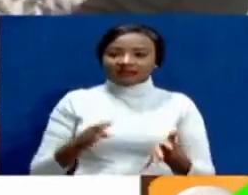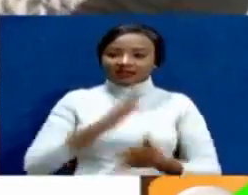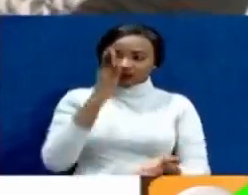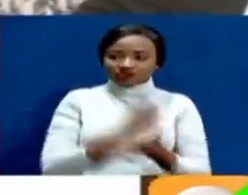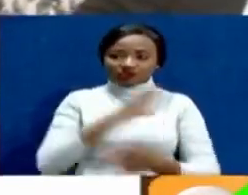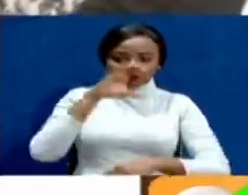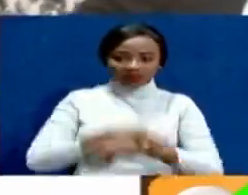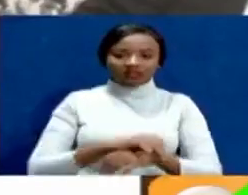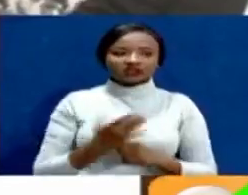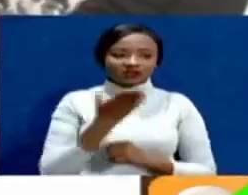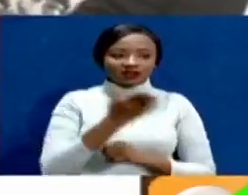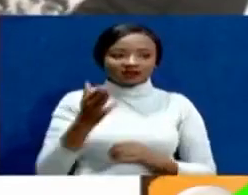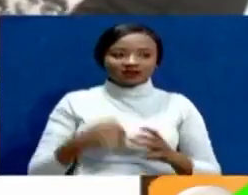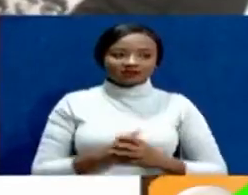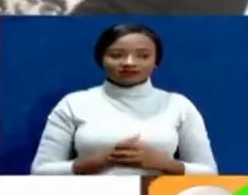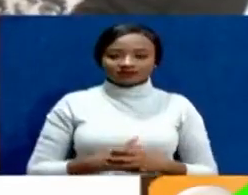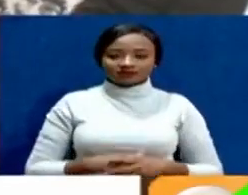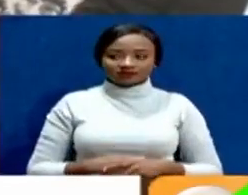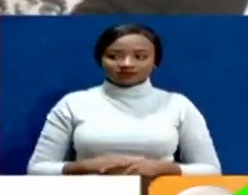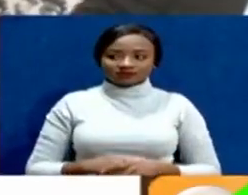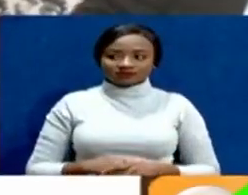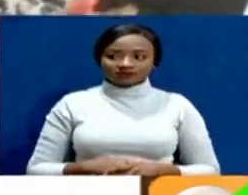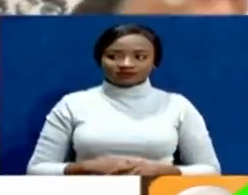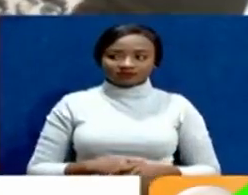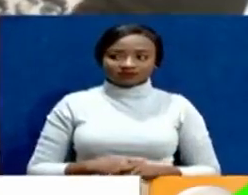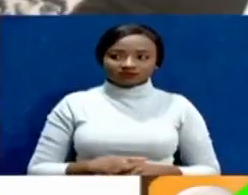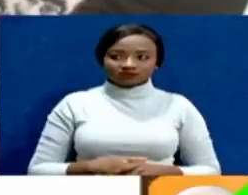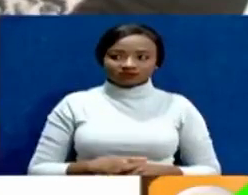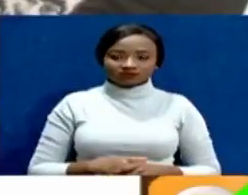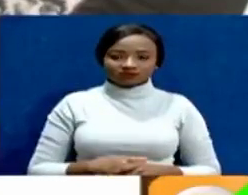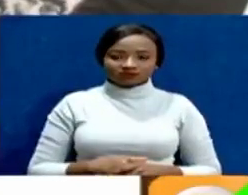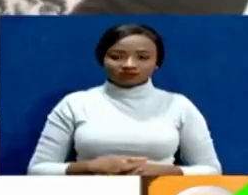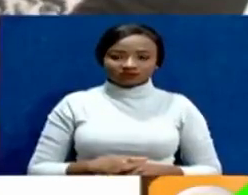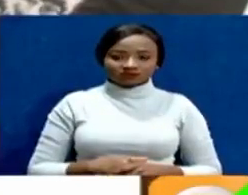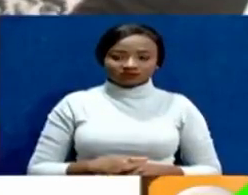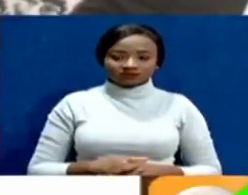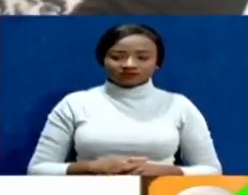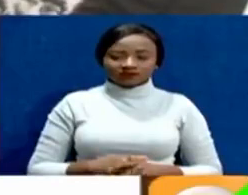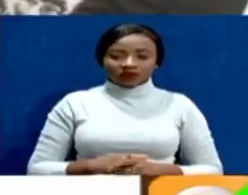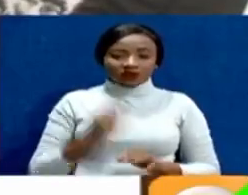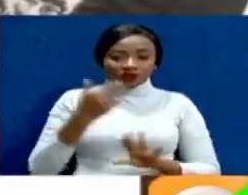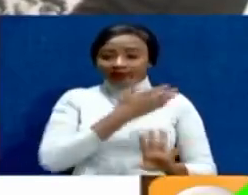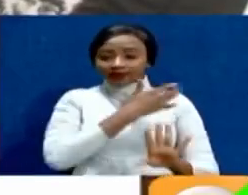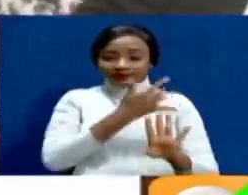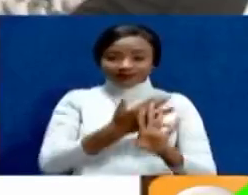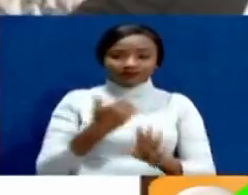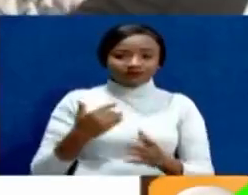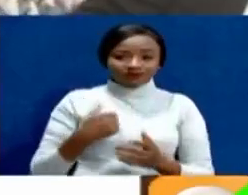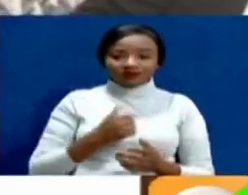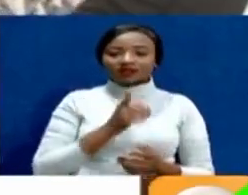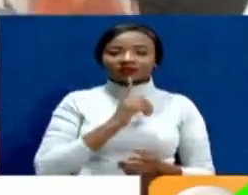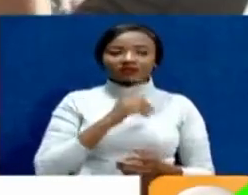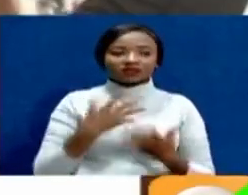imetoka, nyoka imetoka pangoni. So Wakenya wanaweza kuona. Manake mbeleni mimi nilikuwa